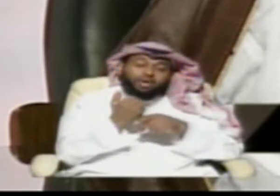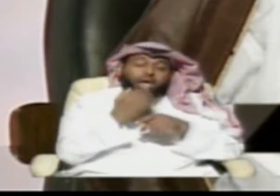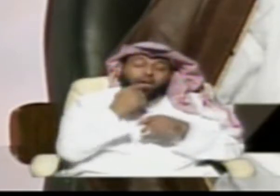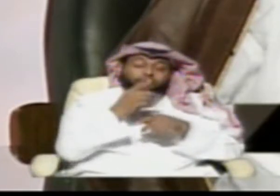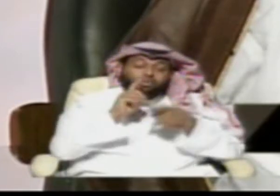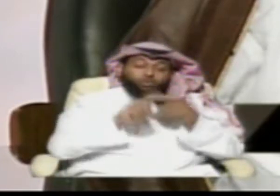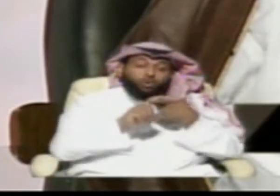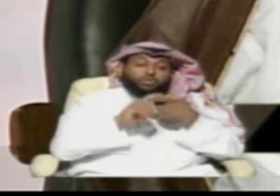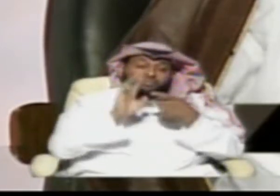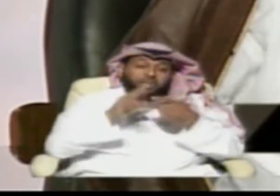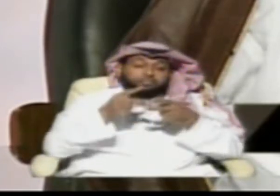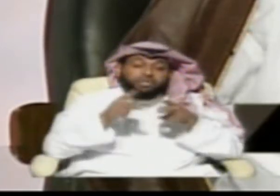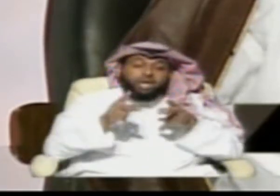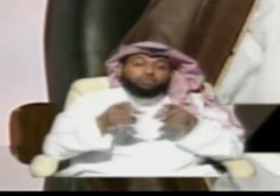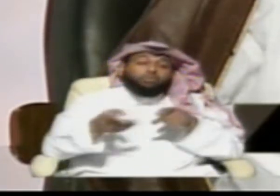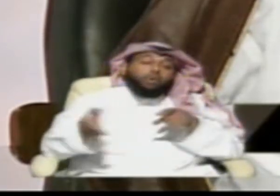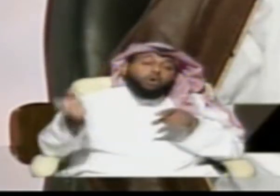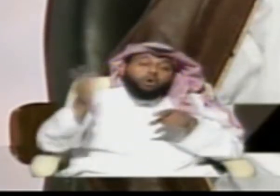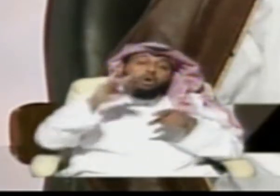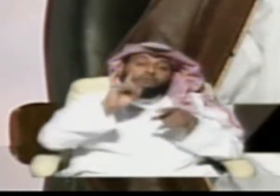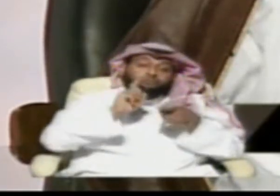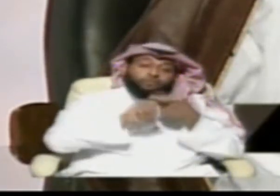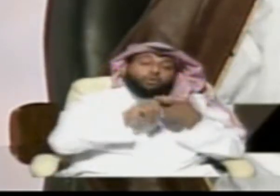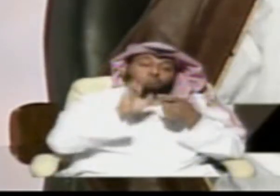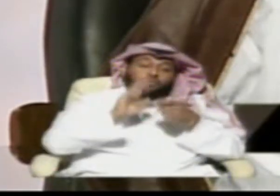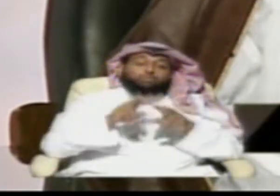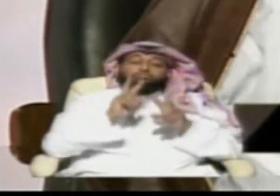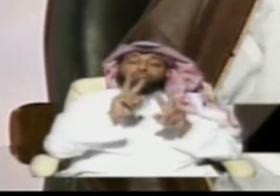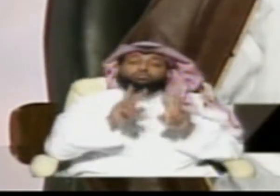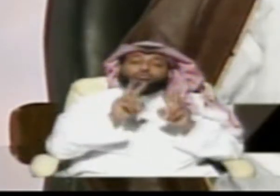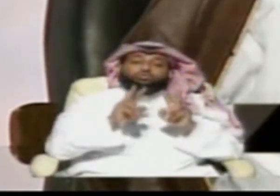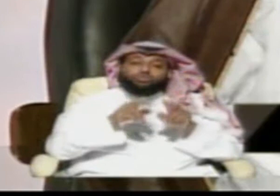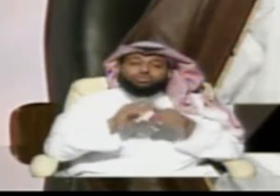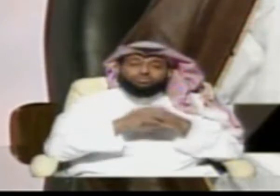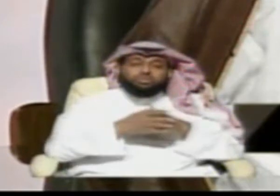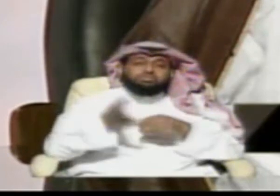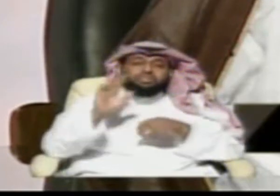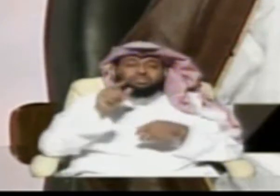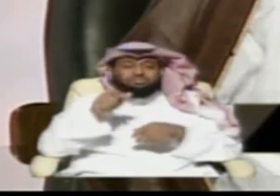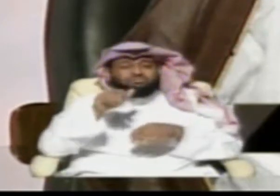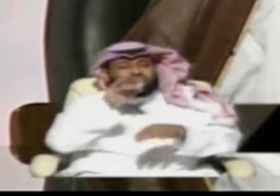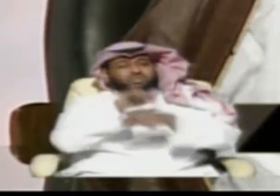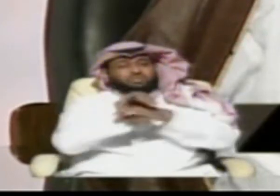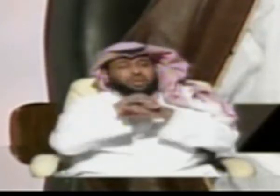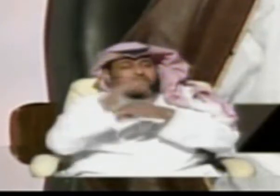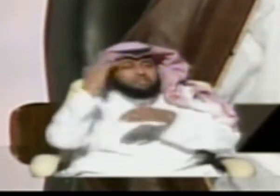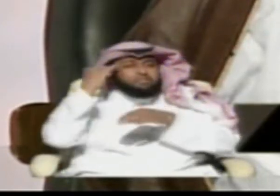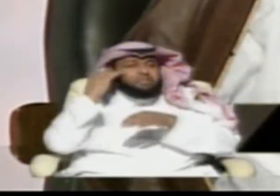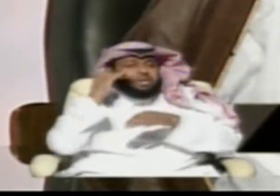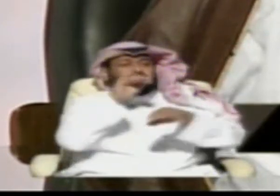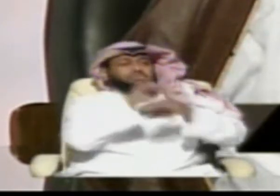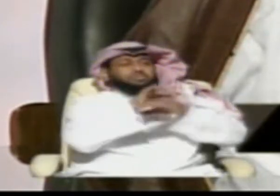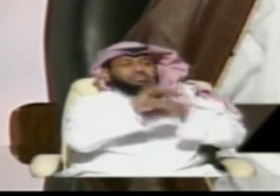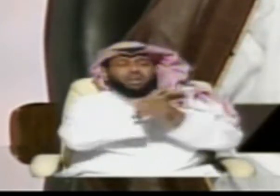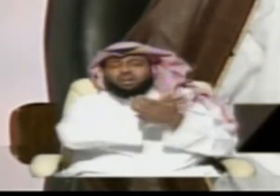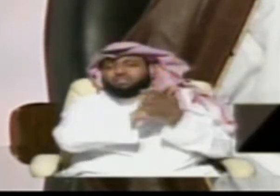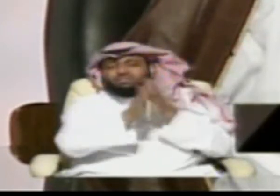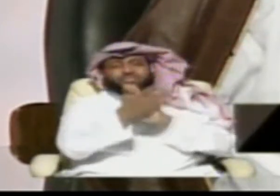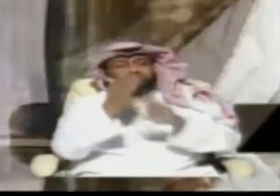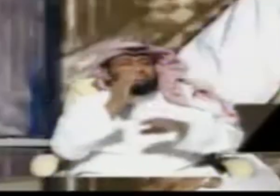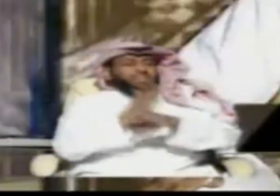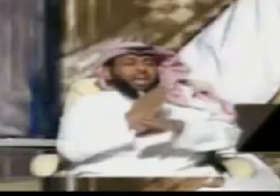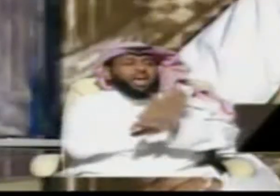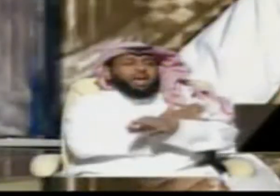كنت أنصحه، ويوم جاء يعني البداية النهاية وكذا ما عاد نصحته صراحة، ما تعبت معه ولا يتفاهم،